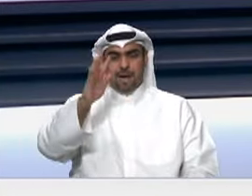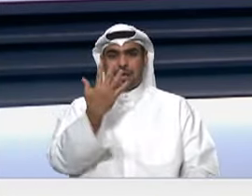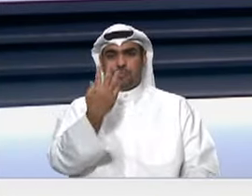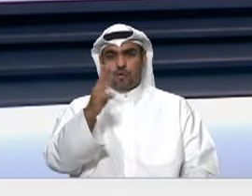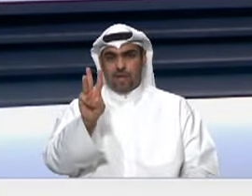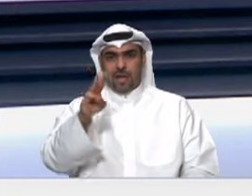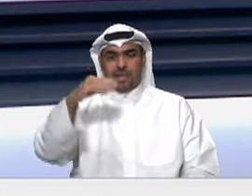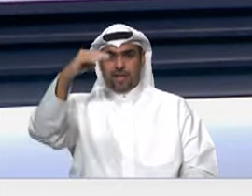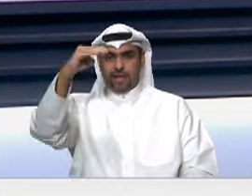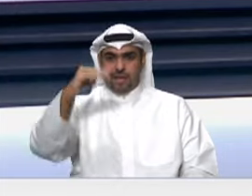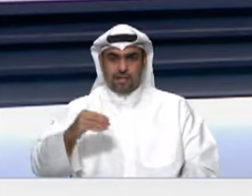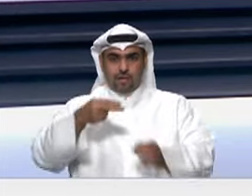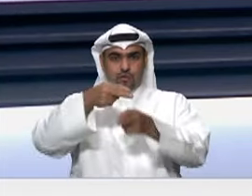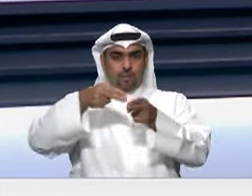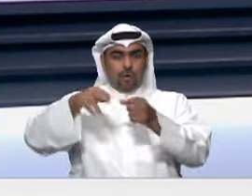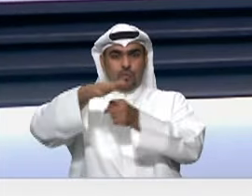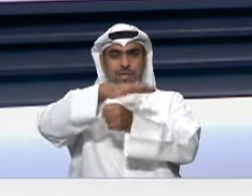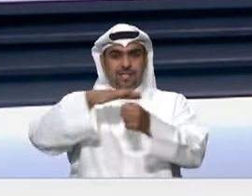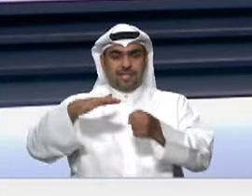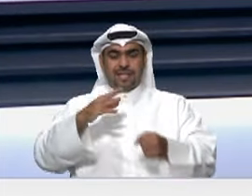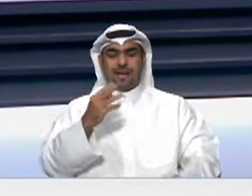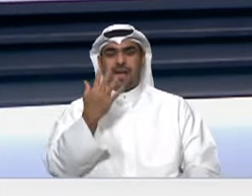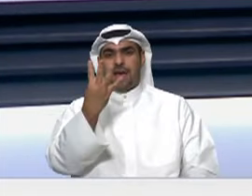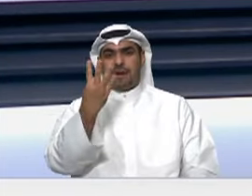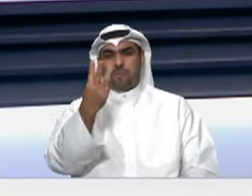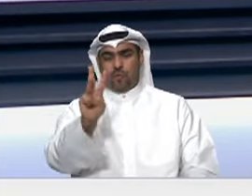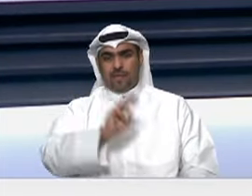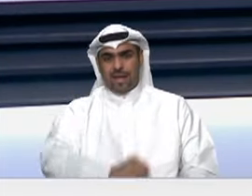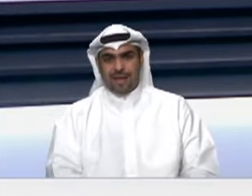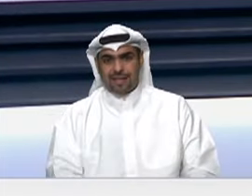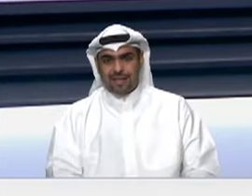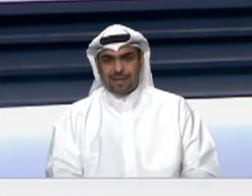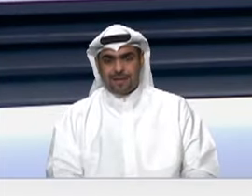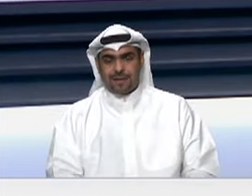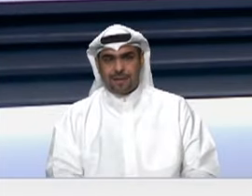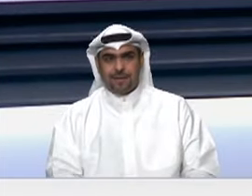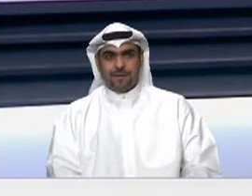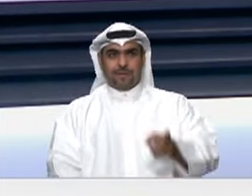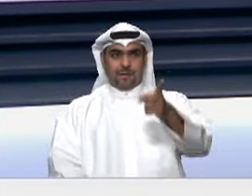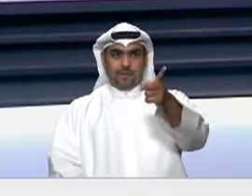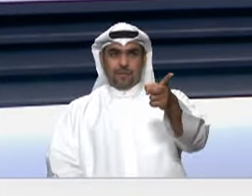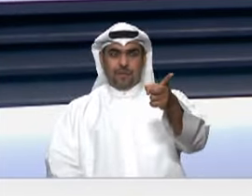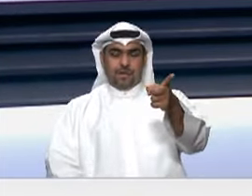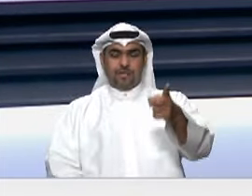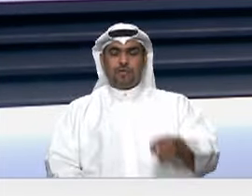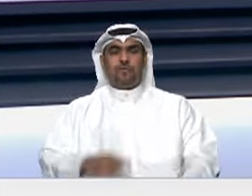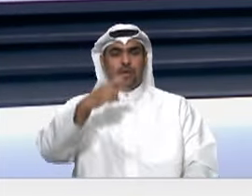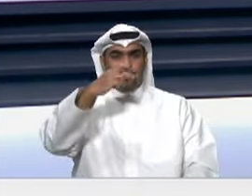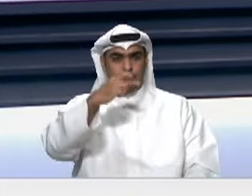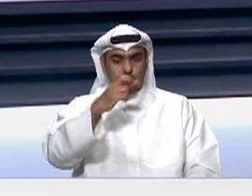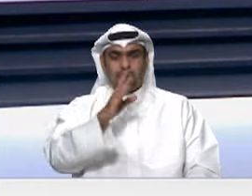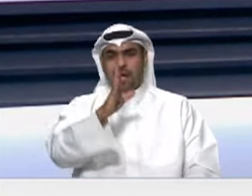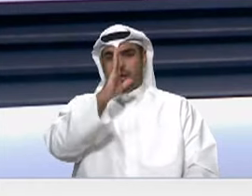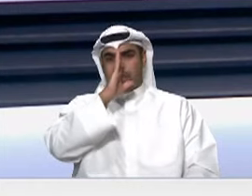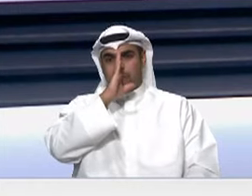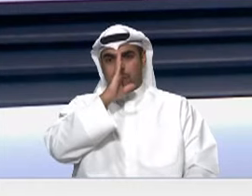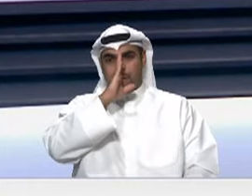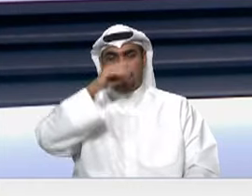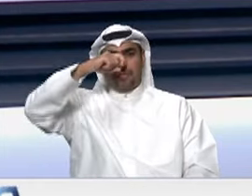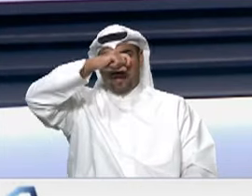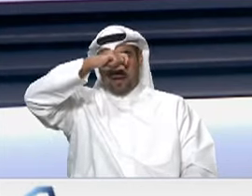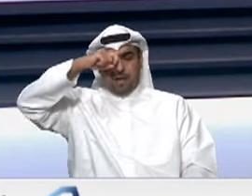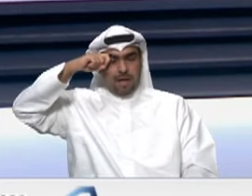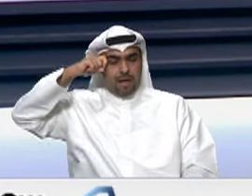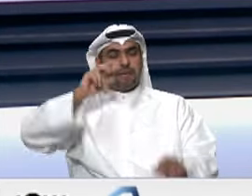والجزر الجنوبية 34 درجة مئوية. يستمر الطقس حار لبعد منتصف نهار يوم الاثنين إن شاء الله، والرياح تستمر شمالية